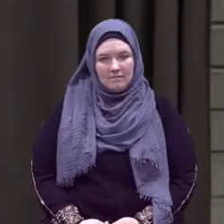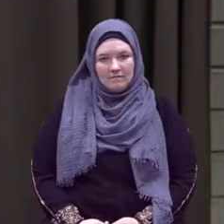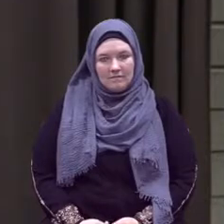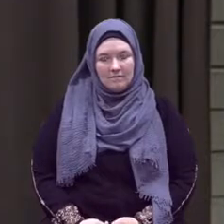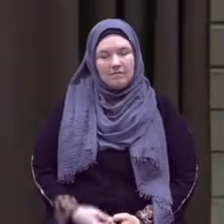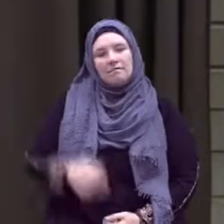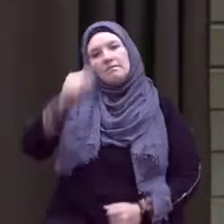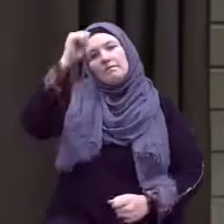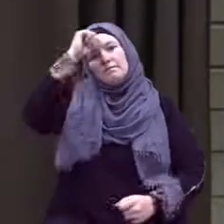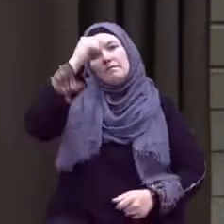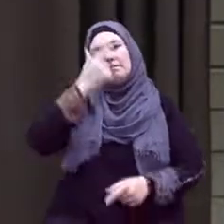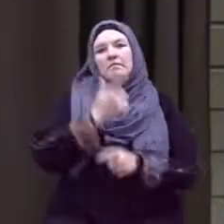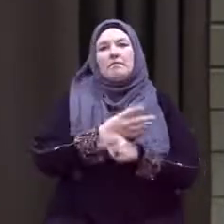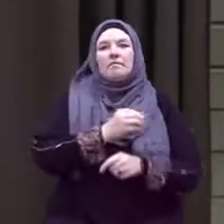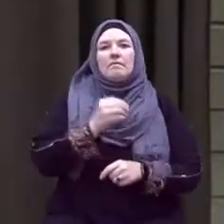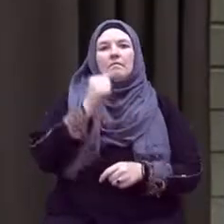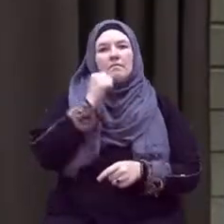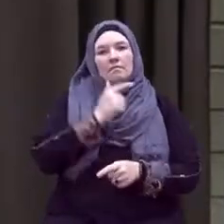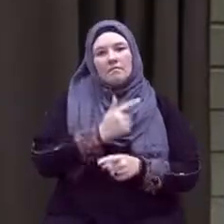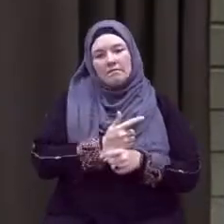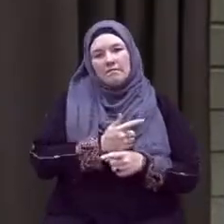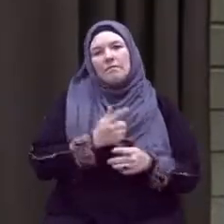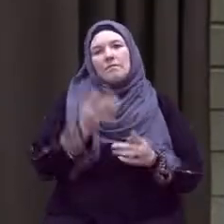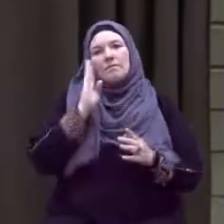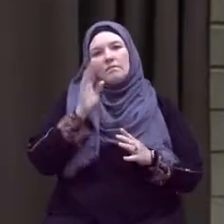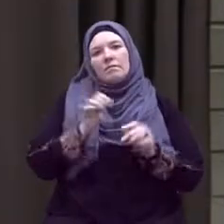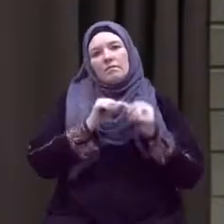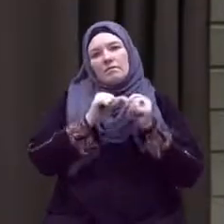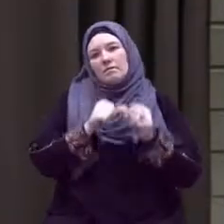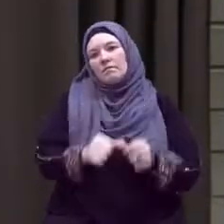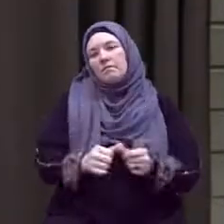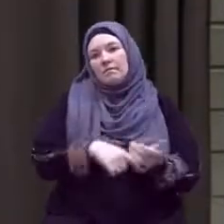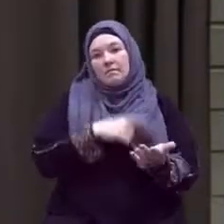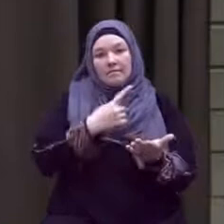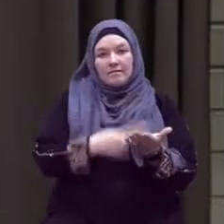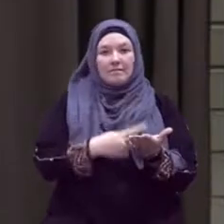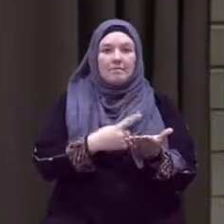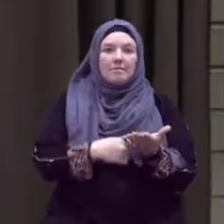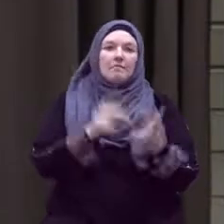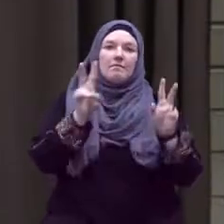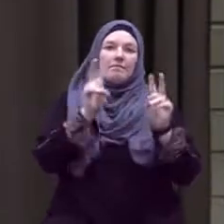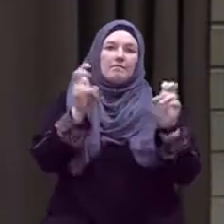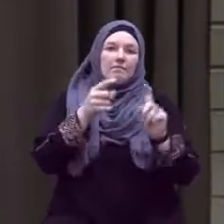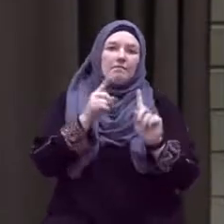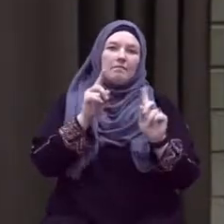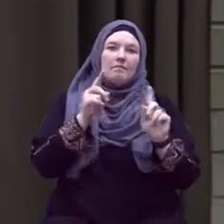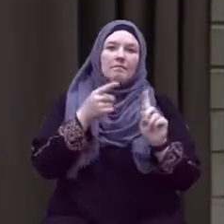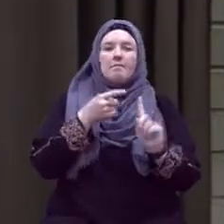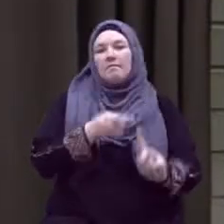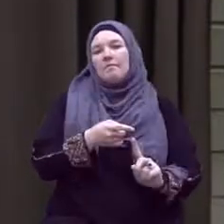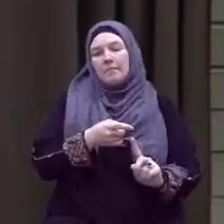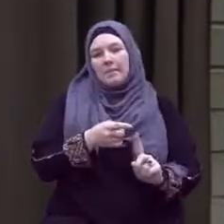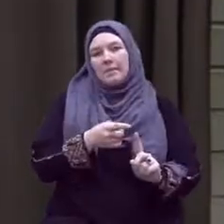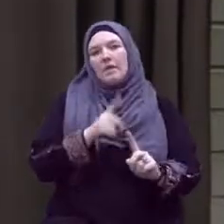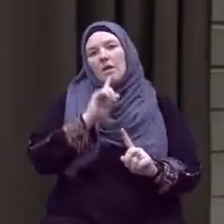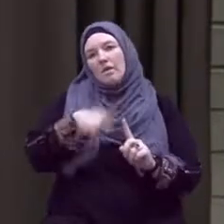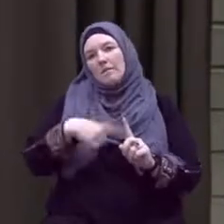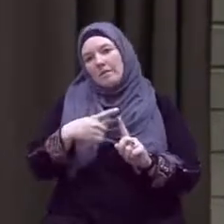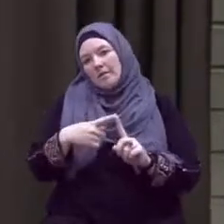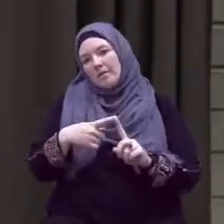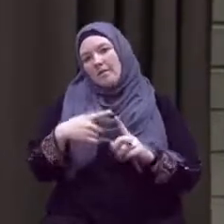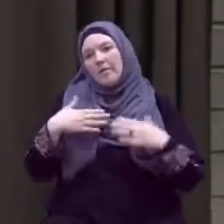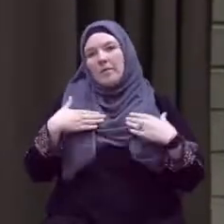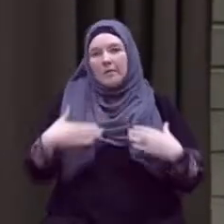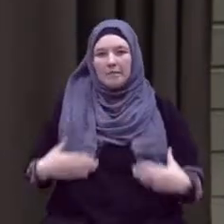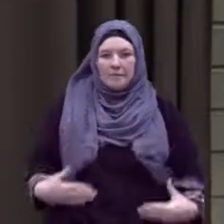Brothers and sisters, we are continuing to dig deeper into the vulnerabilities and